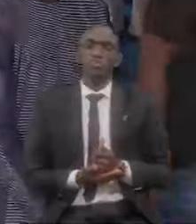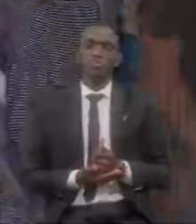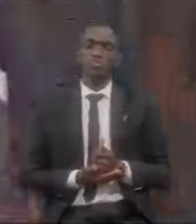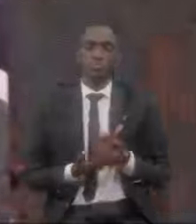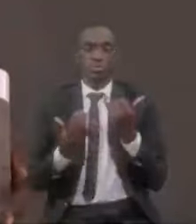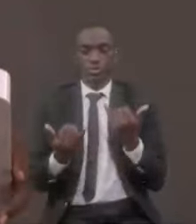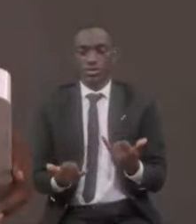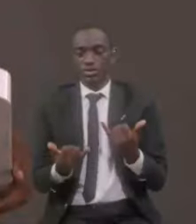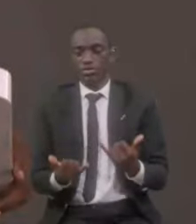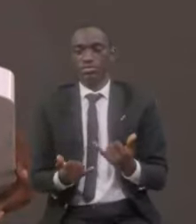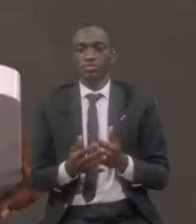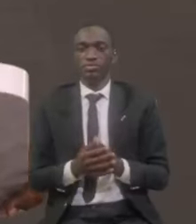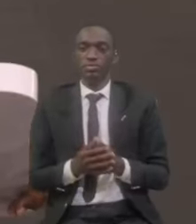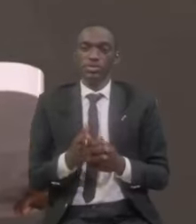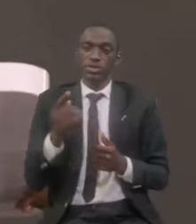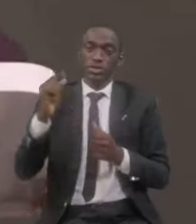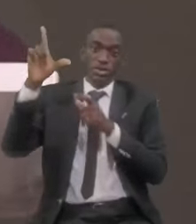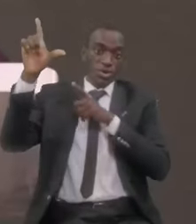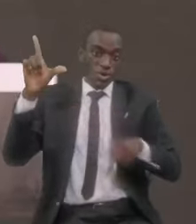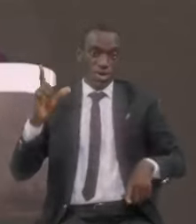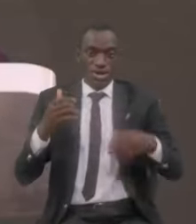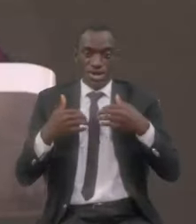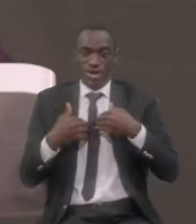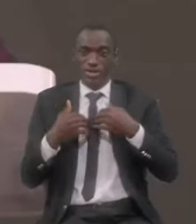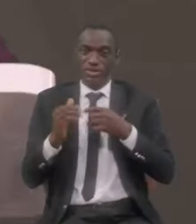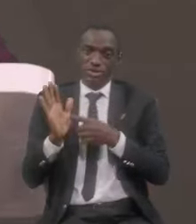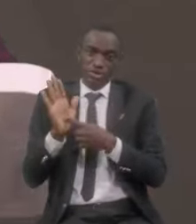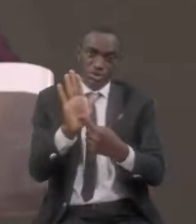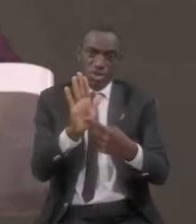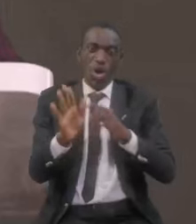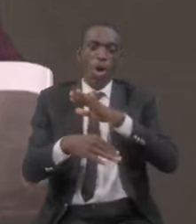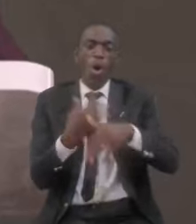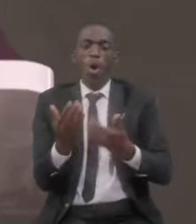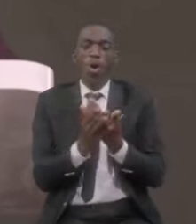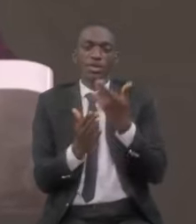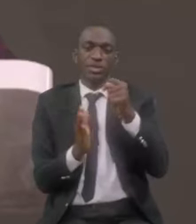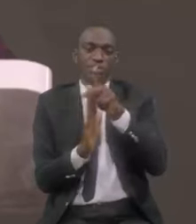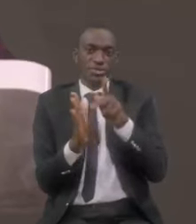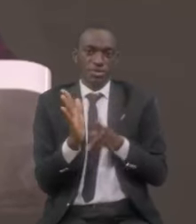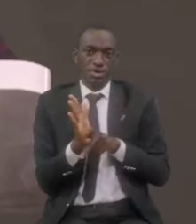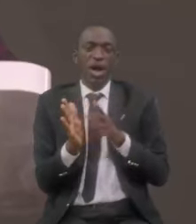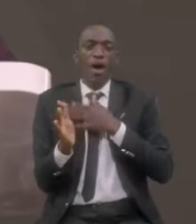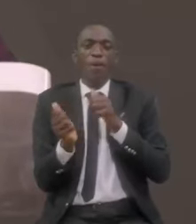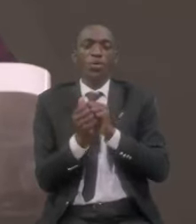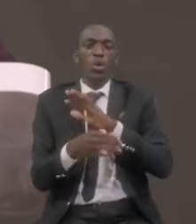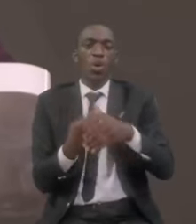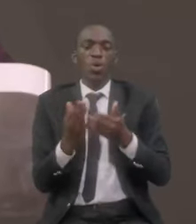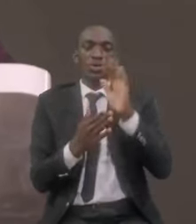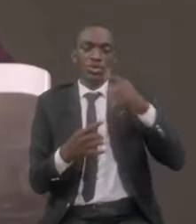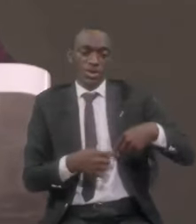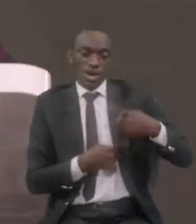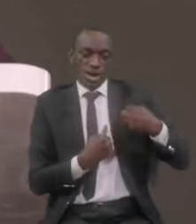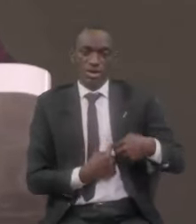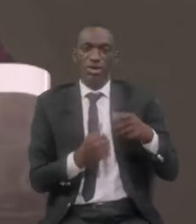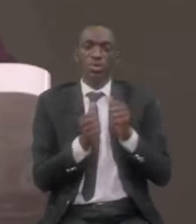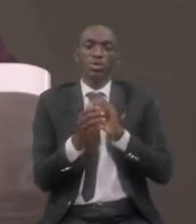Maintenant, le Seigneur a révélé tous les principes et de tout ton cœur, de toute ton